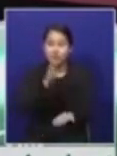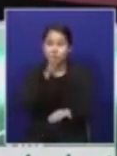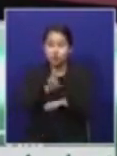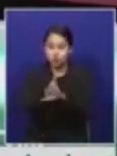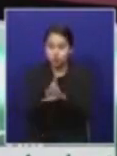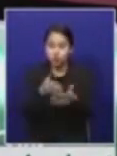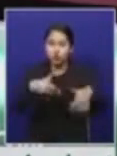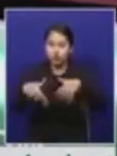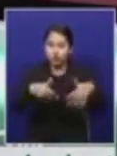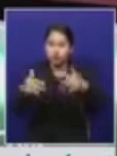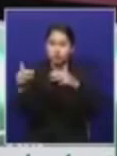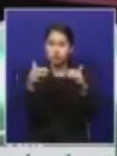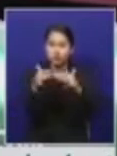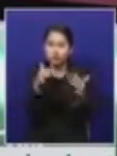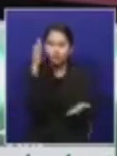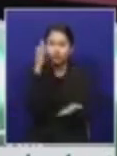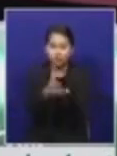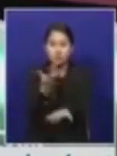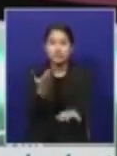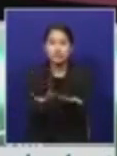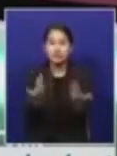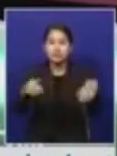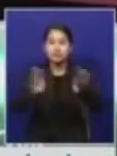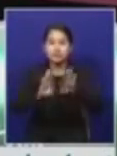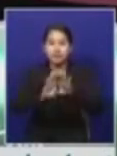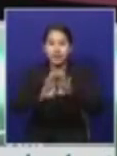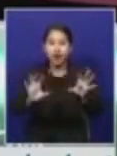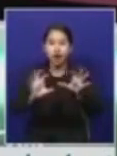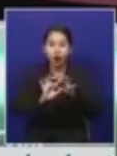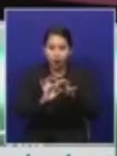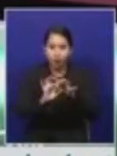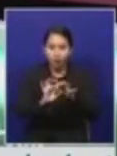แต่ในขณะที่เราหยุดระบบสังคมเศรษฐกิจการปฏิสัมพันธ์หรือlock Downสิ่งทุกอย่างอย่างกะทันหันสร้างความเดือดร้อนให้กับชีวิตของผู้ใช้ไดร์งานในทุกสาขาอาชีพกฎ